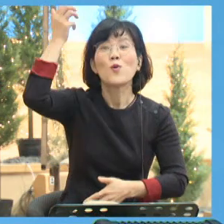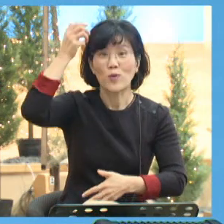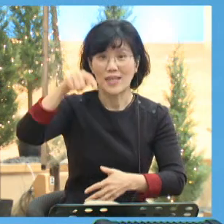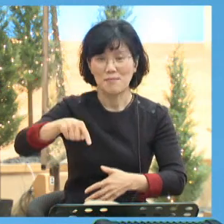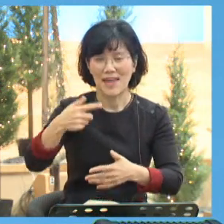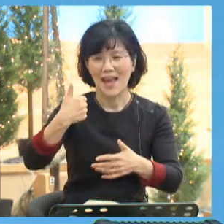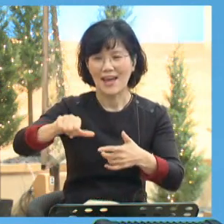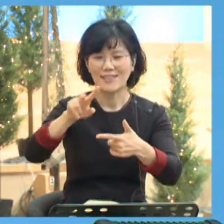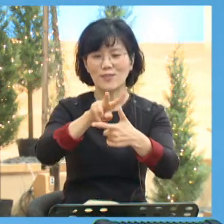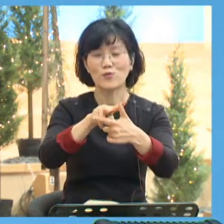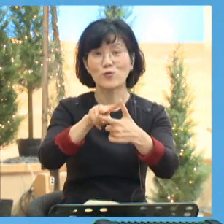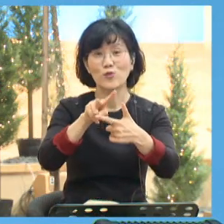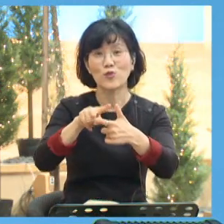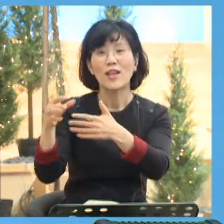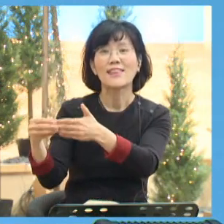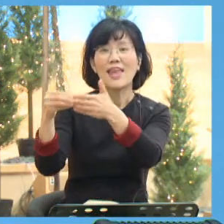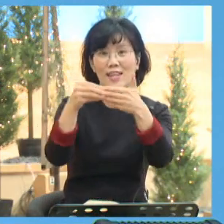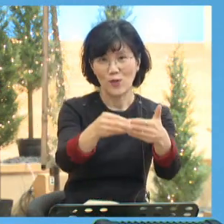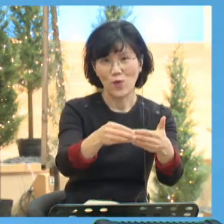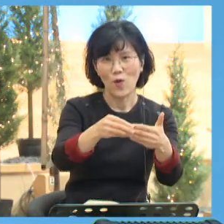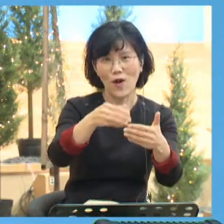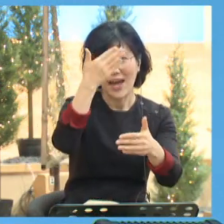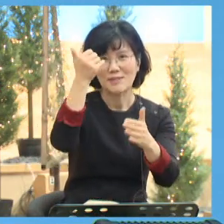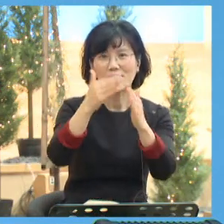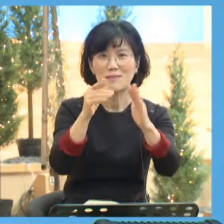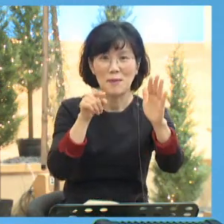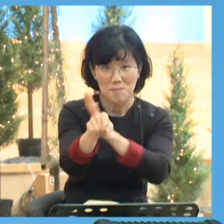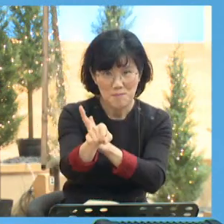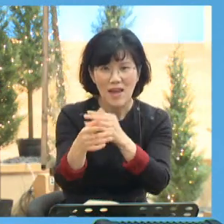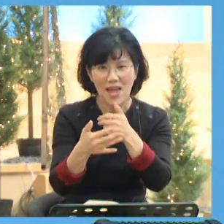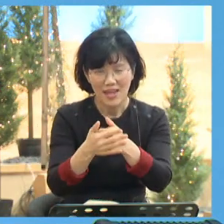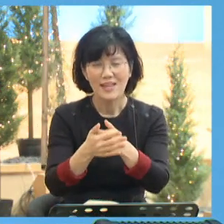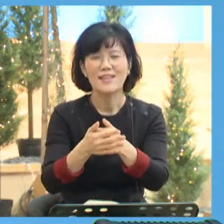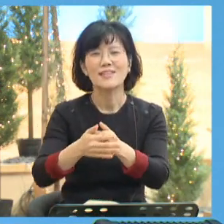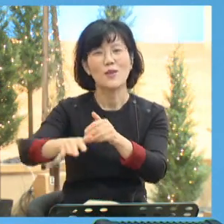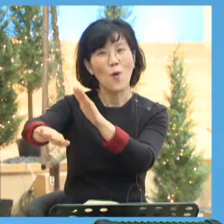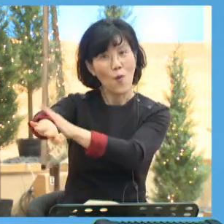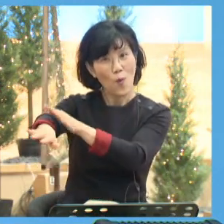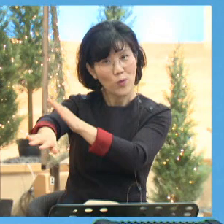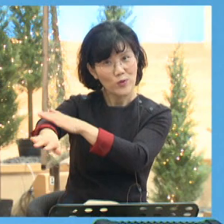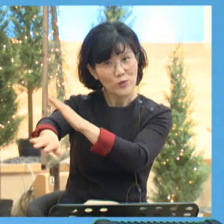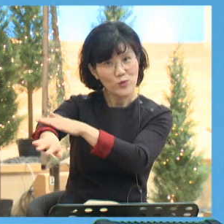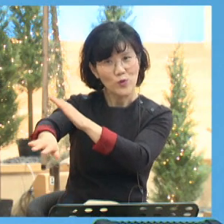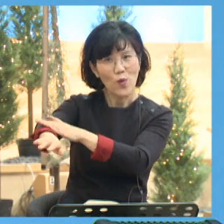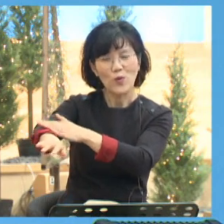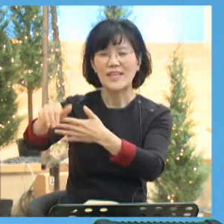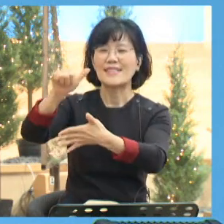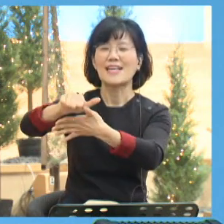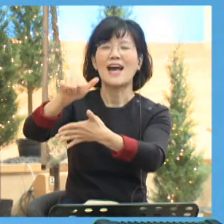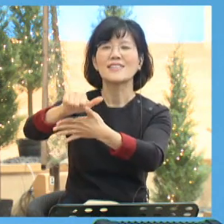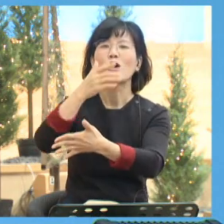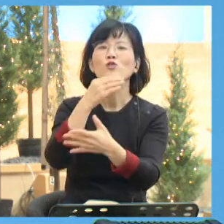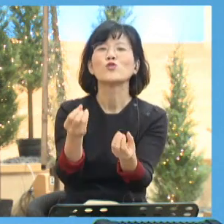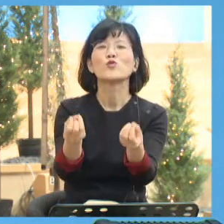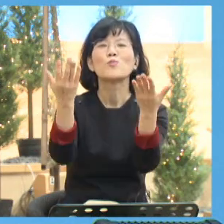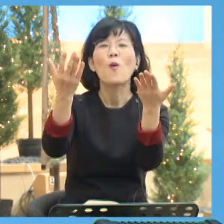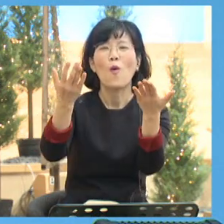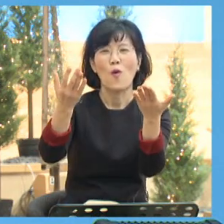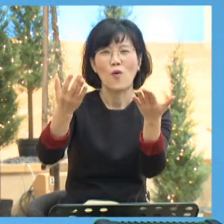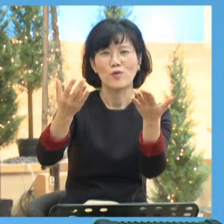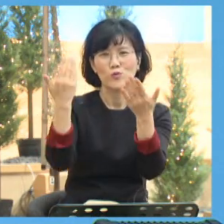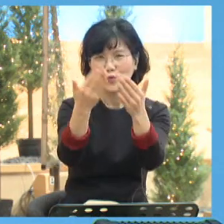요셉이 아버지 오른손 밑에 오르니 의미가 있는 거잖아요 장자의 축복을 이런 의미가 있으니까 오른쪽 밑에